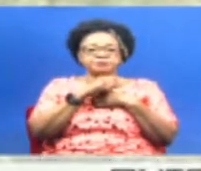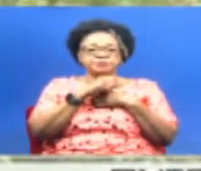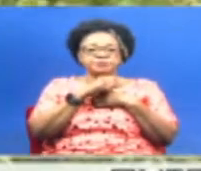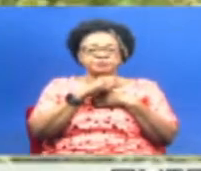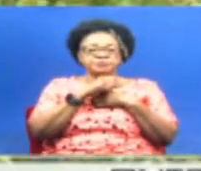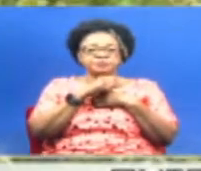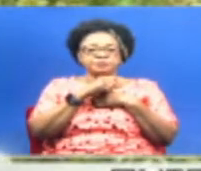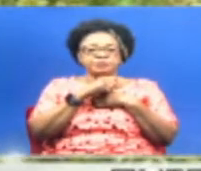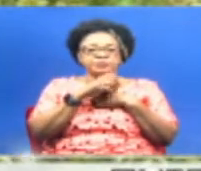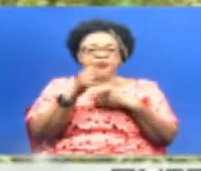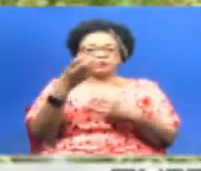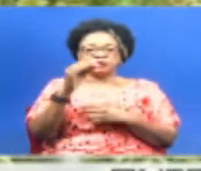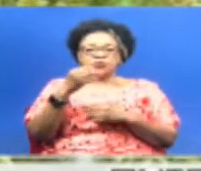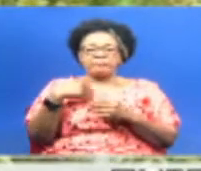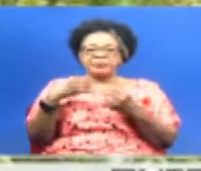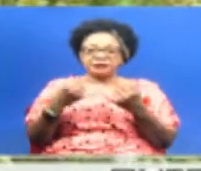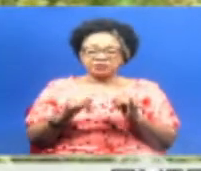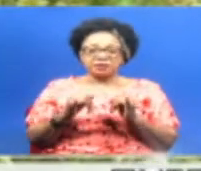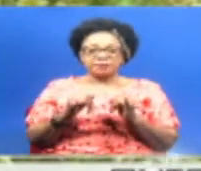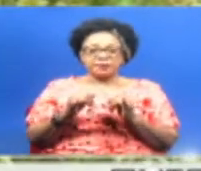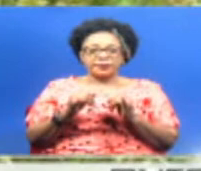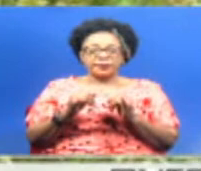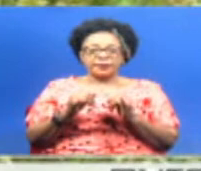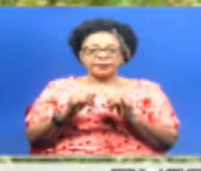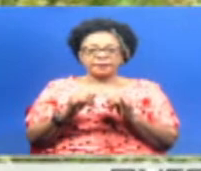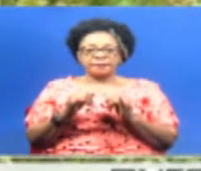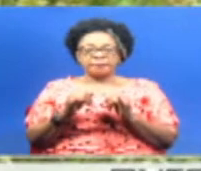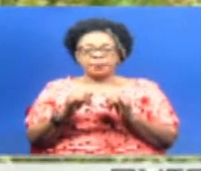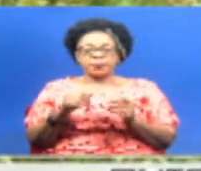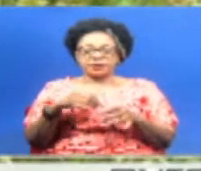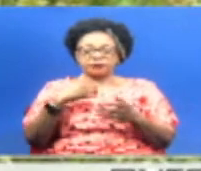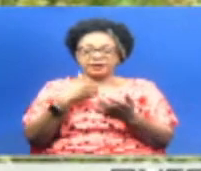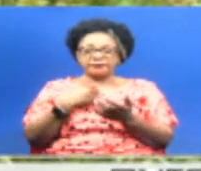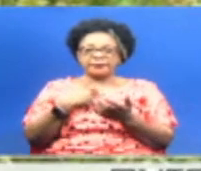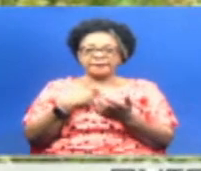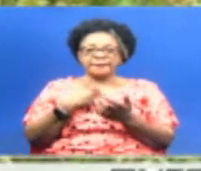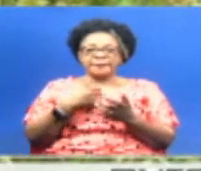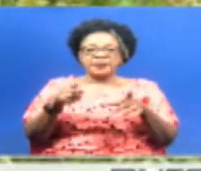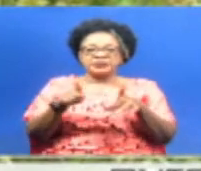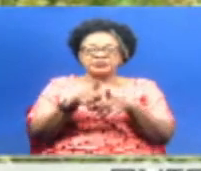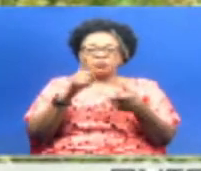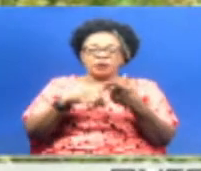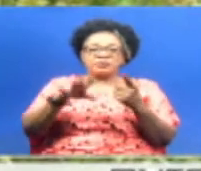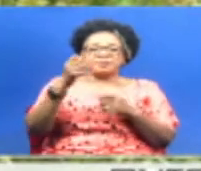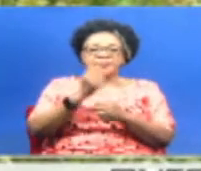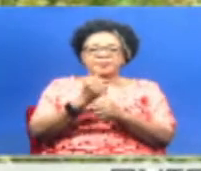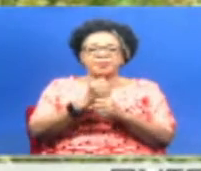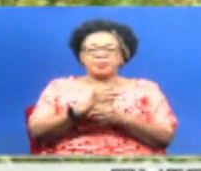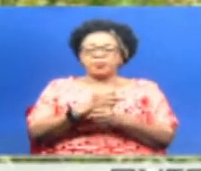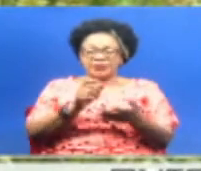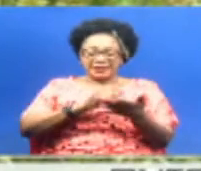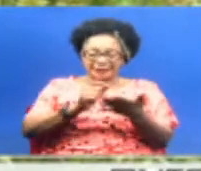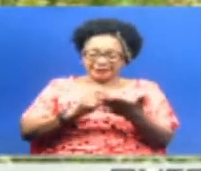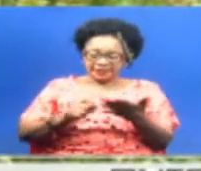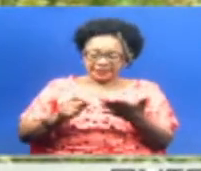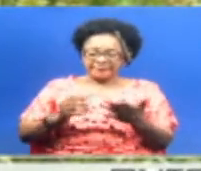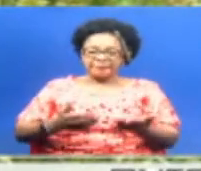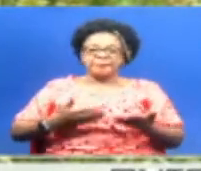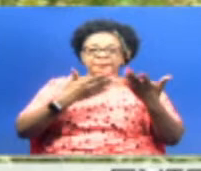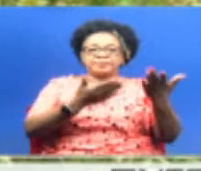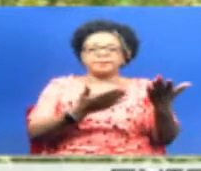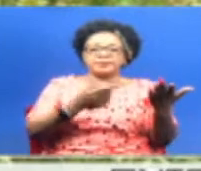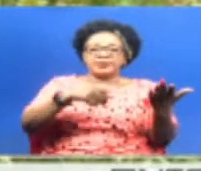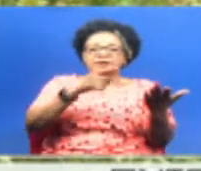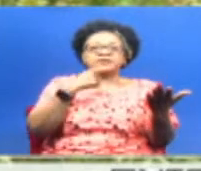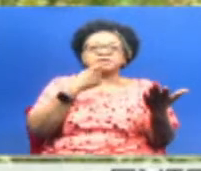So nilikuwa najaribu kufanya like feel alikuwa anafanya. So nilianza kuandika, nikambelekea, akaniambia acha ni